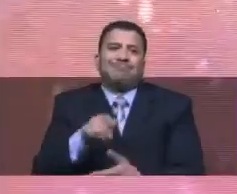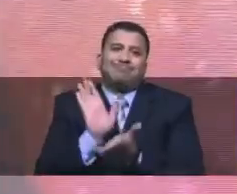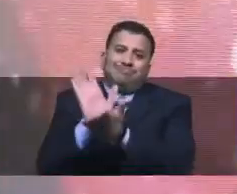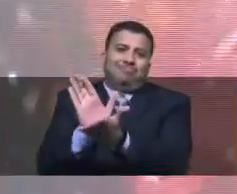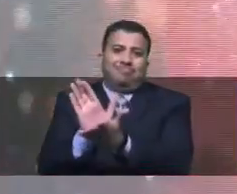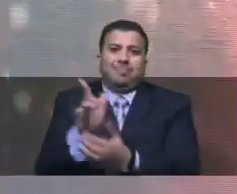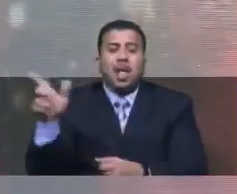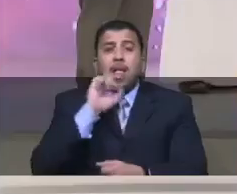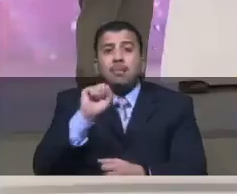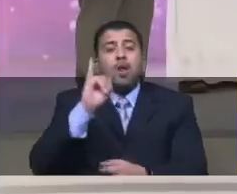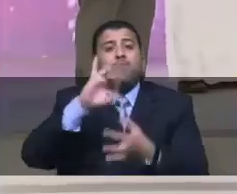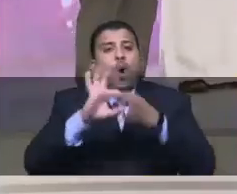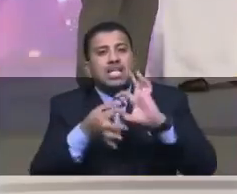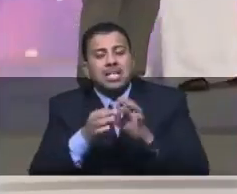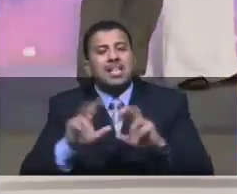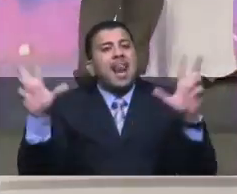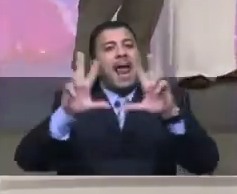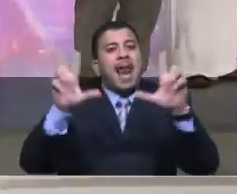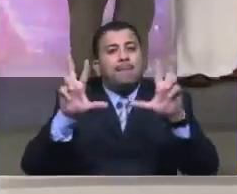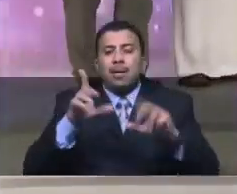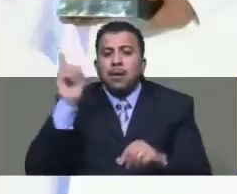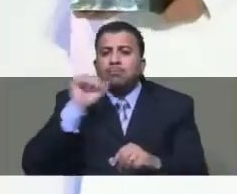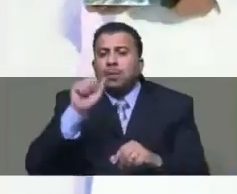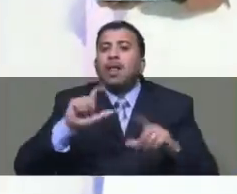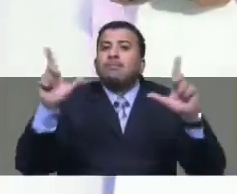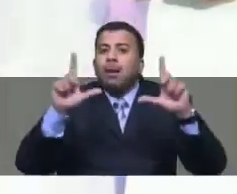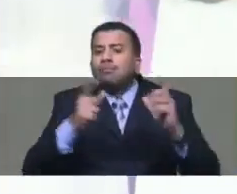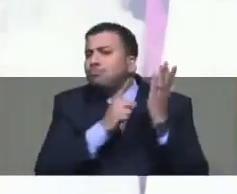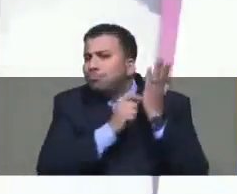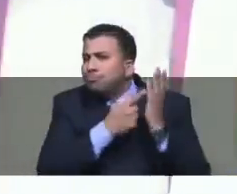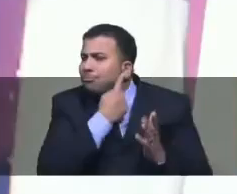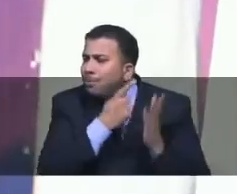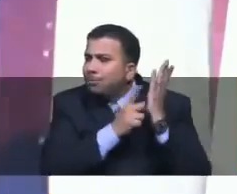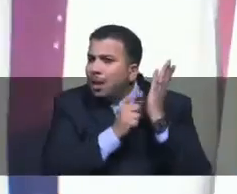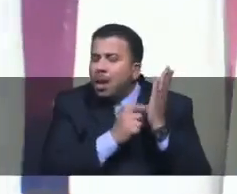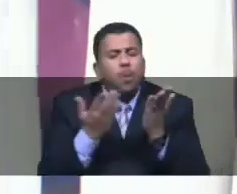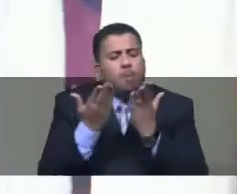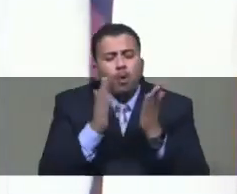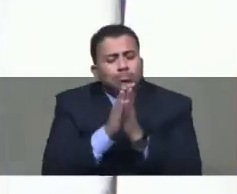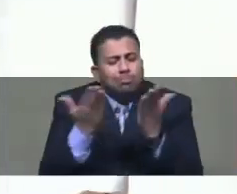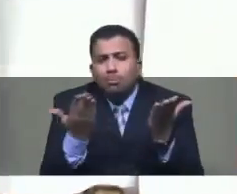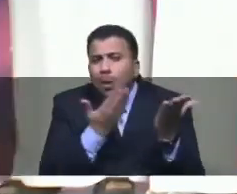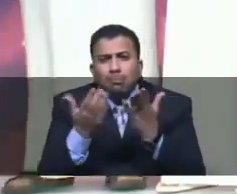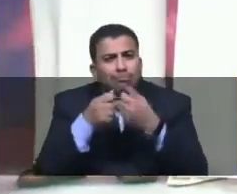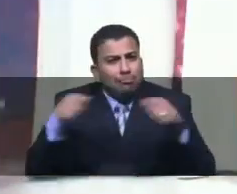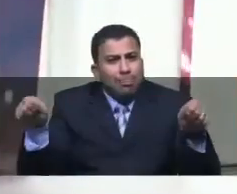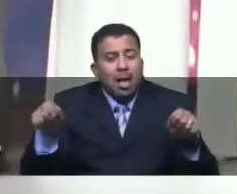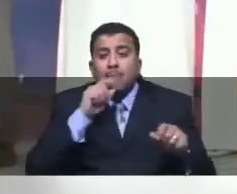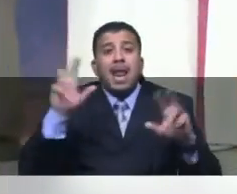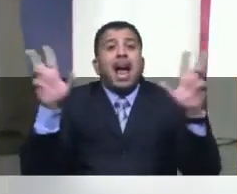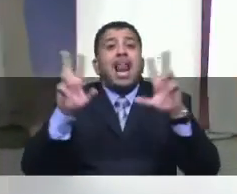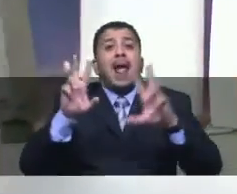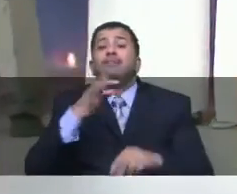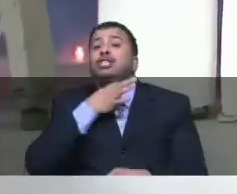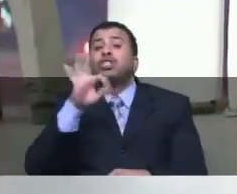جميع المؤسسات والجهات الإعلامية المرئية والمسموعة والمقروءة، بالإضافة إلى الإعلام الجديد،